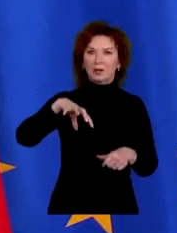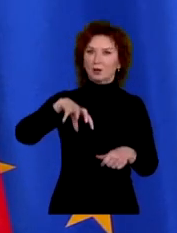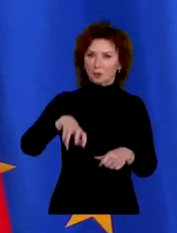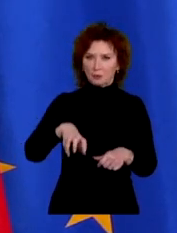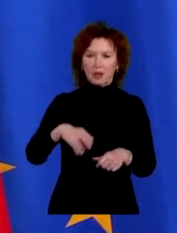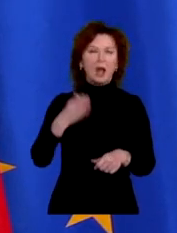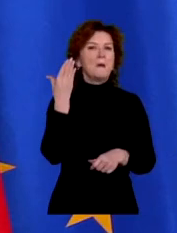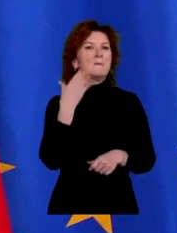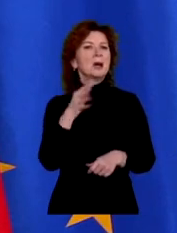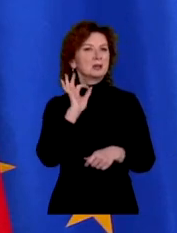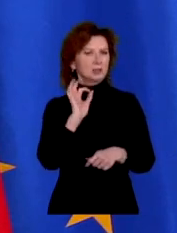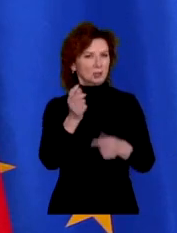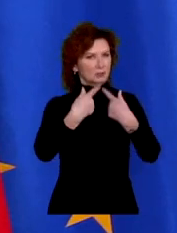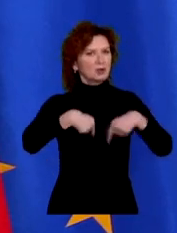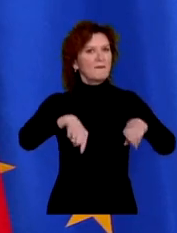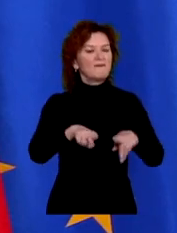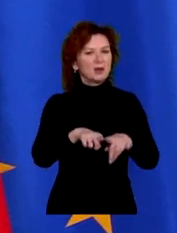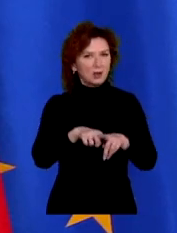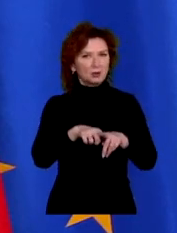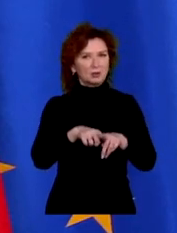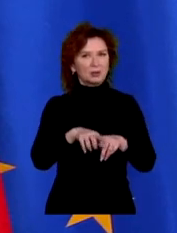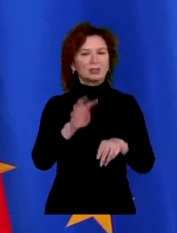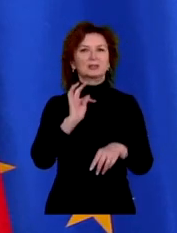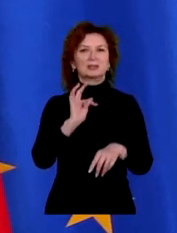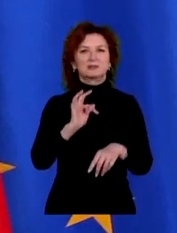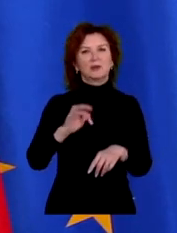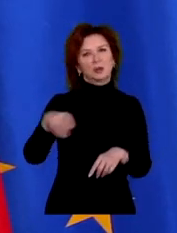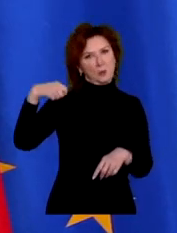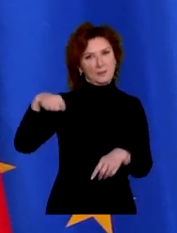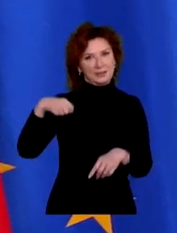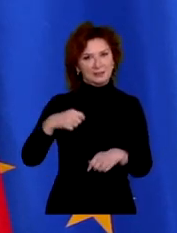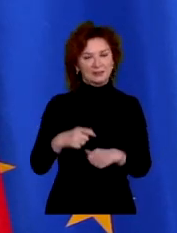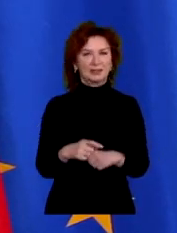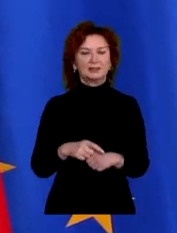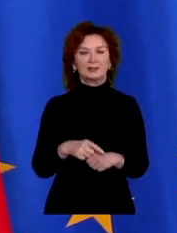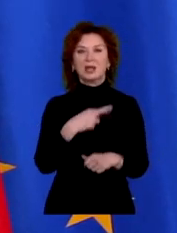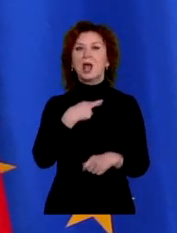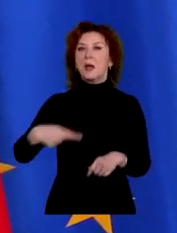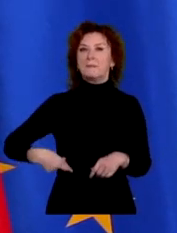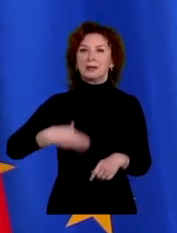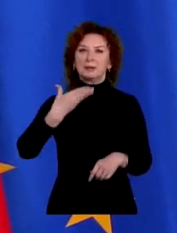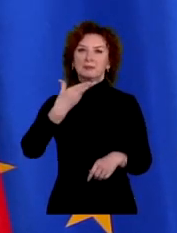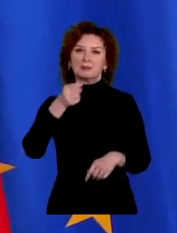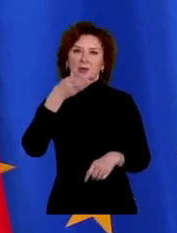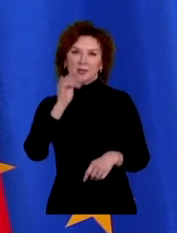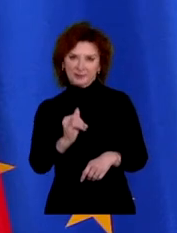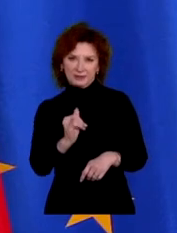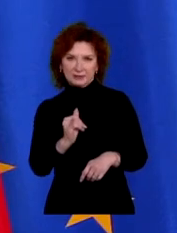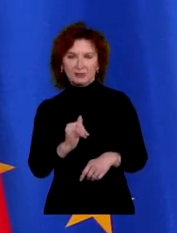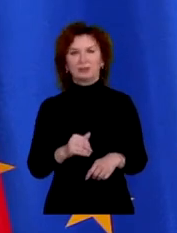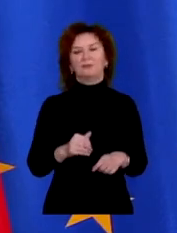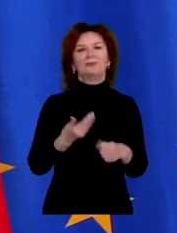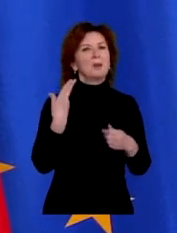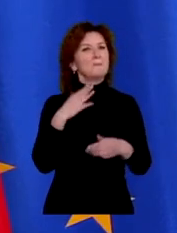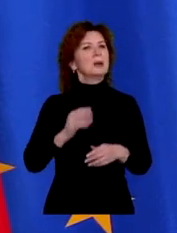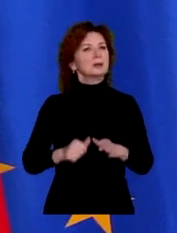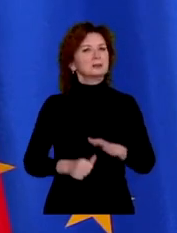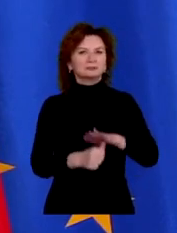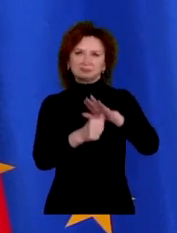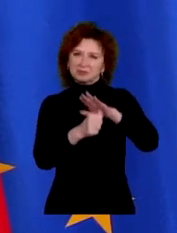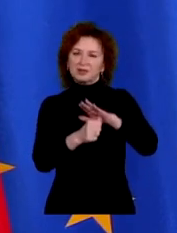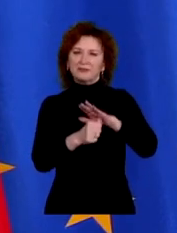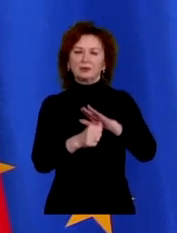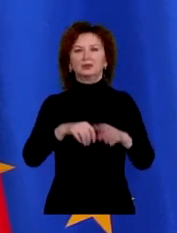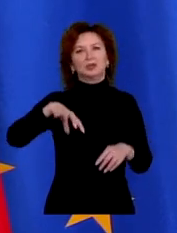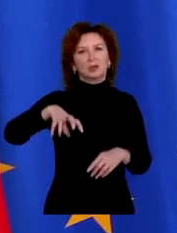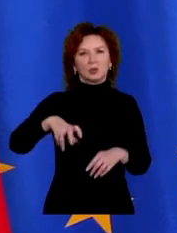wykonuje w sposób bardzo aktywny, a Polska i pan premier Mateusz Morawiecki tej aktywnej prezydencji polskiej w Grupie Wyszehradzkiej przewodzi. Do tej